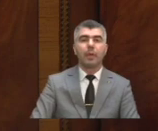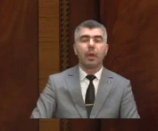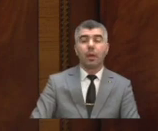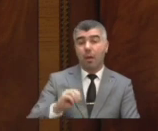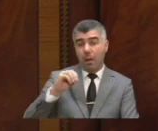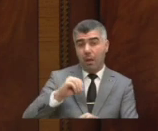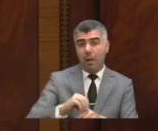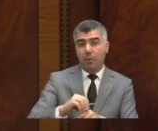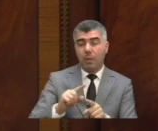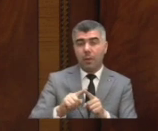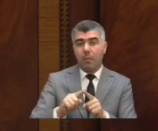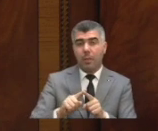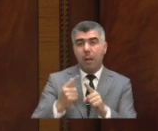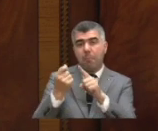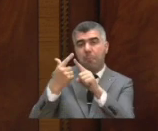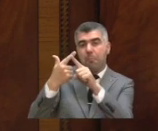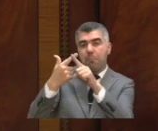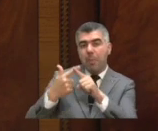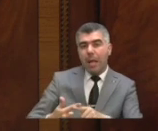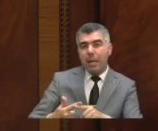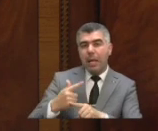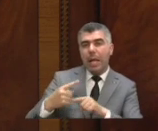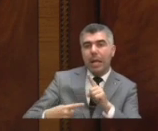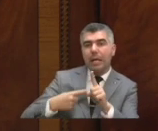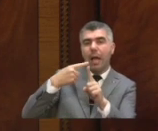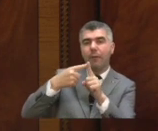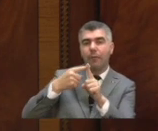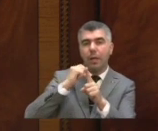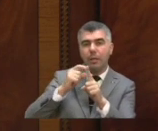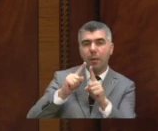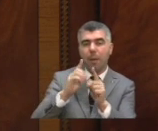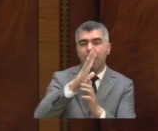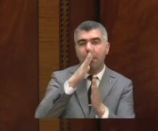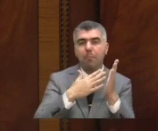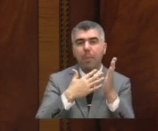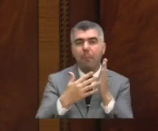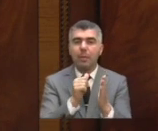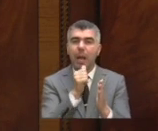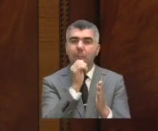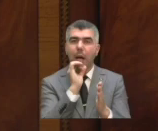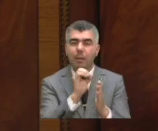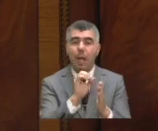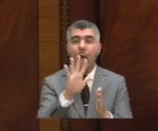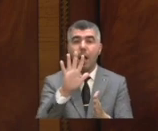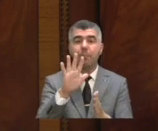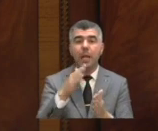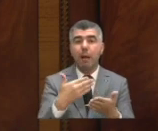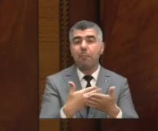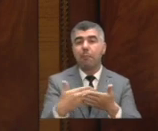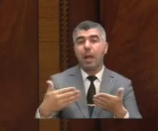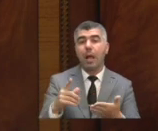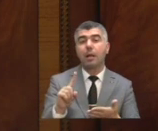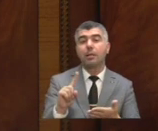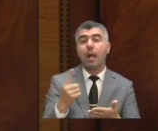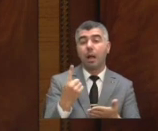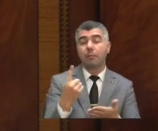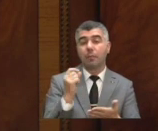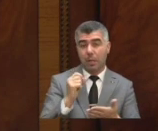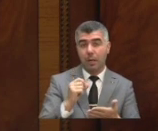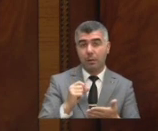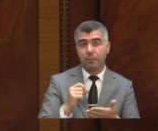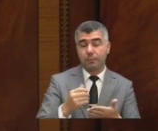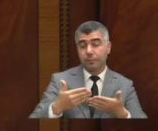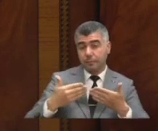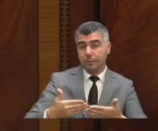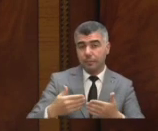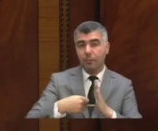تحديد الاعتمادات الماليه الاضافيه المخصصه لهذا البرنامج بخ الملايير الدرهم رسم